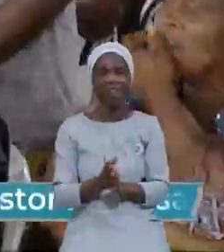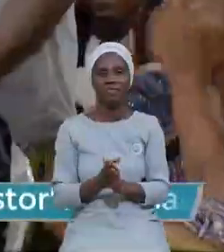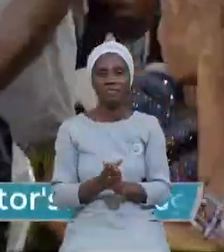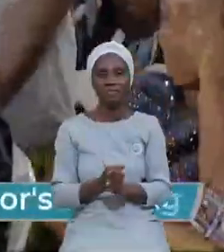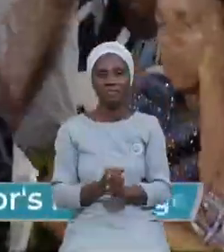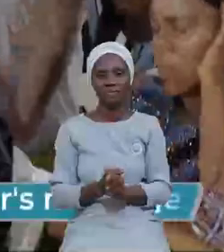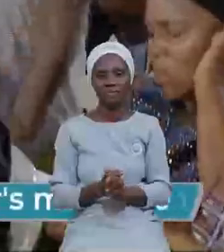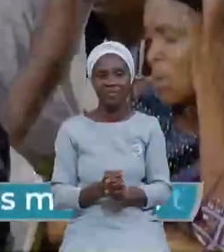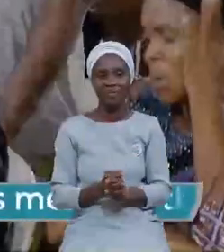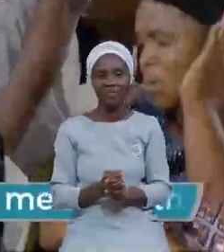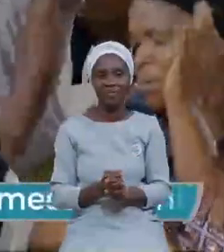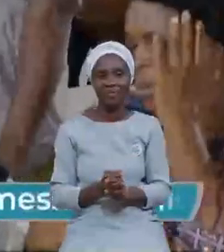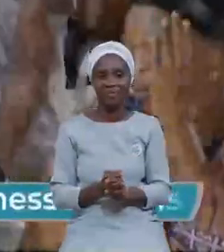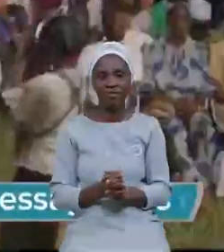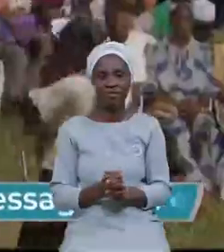cœur